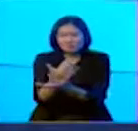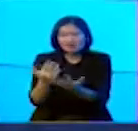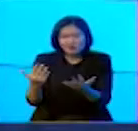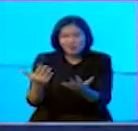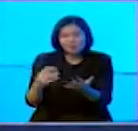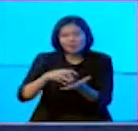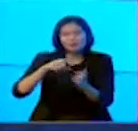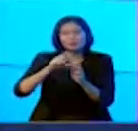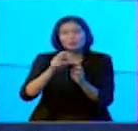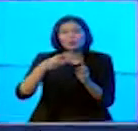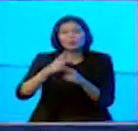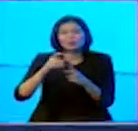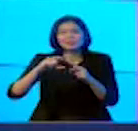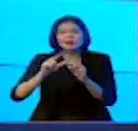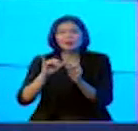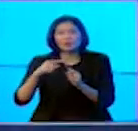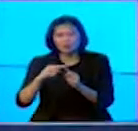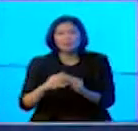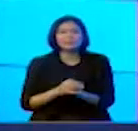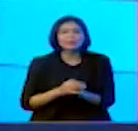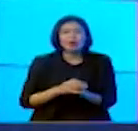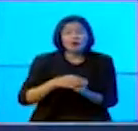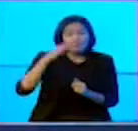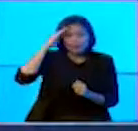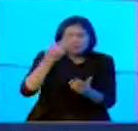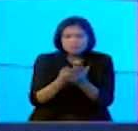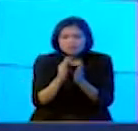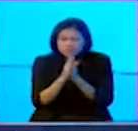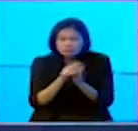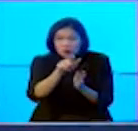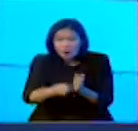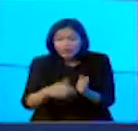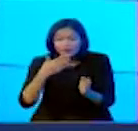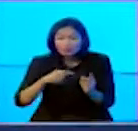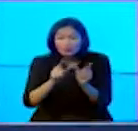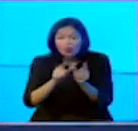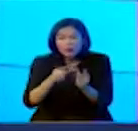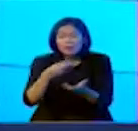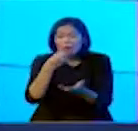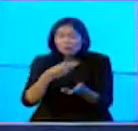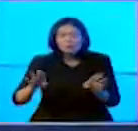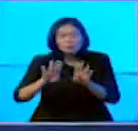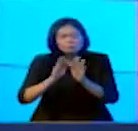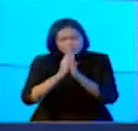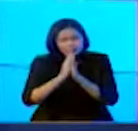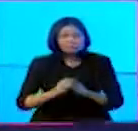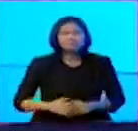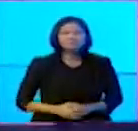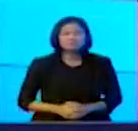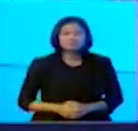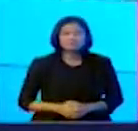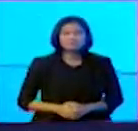Duren Sawit, Jakarta Timur. Petugas meminta pemilik warung yang menyediakan fasilitas makan di tempat untuk tutup.